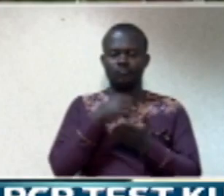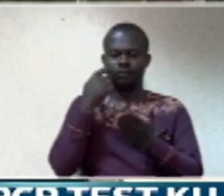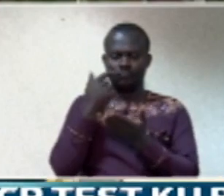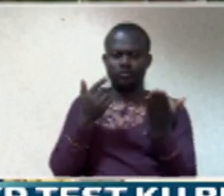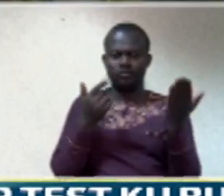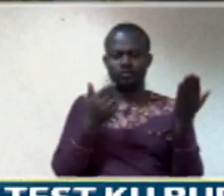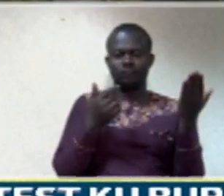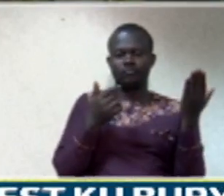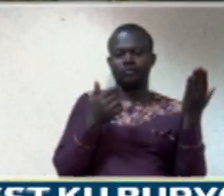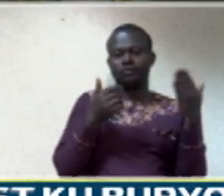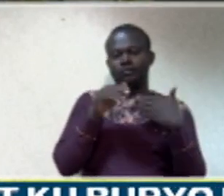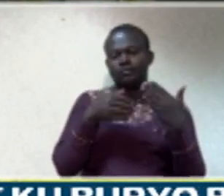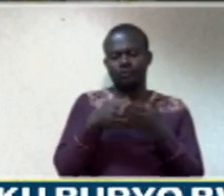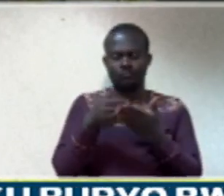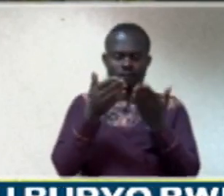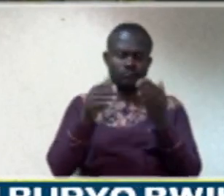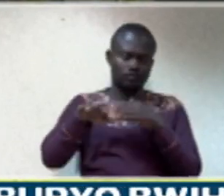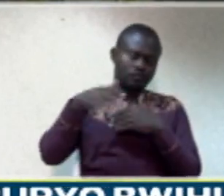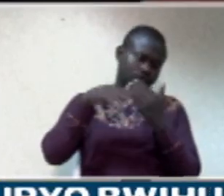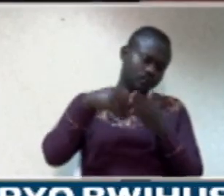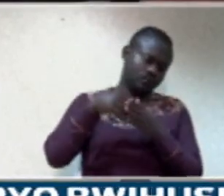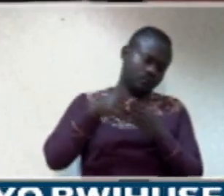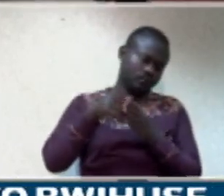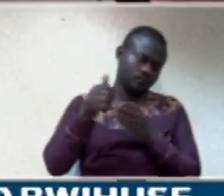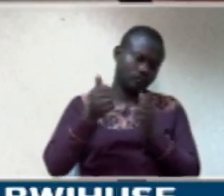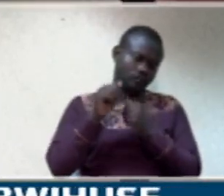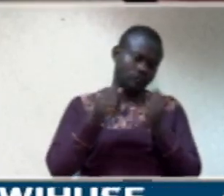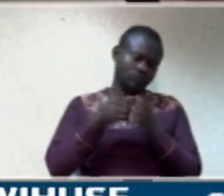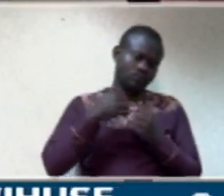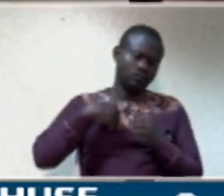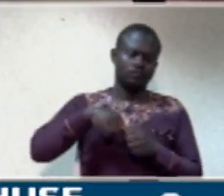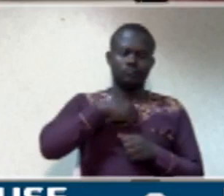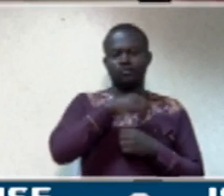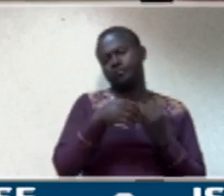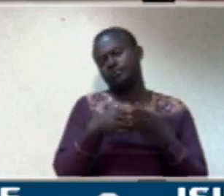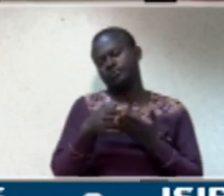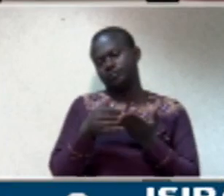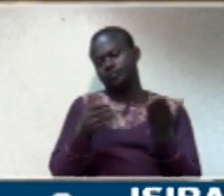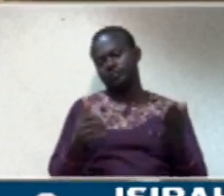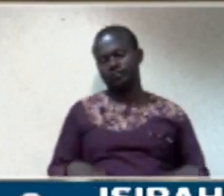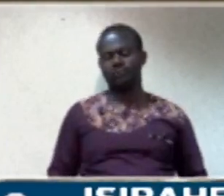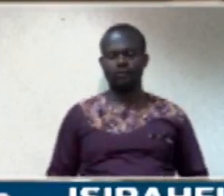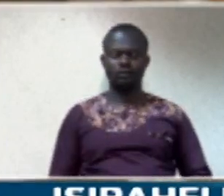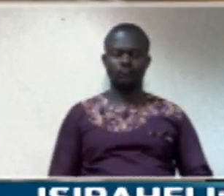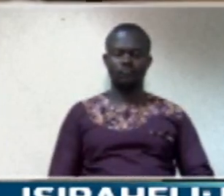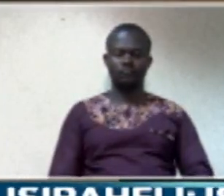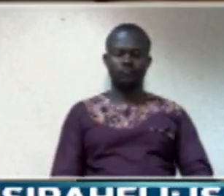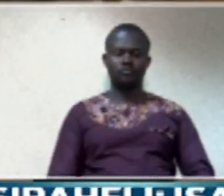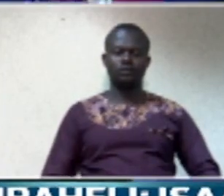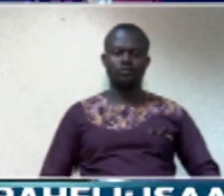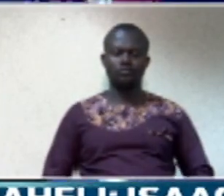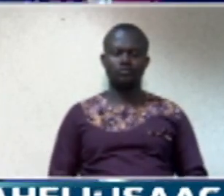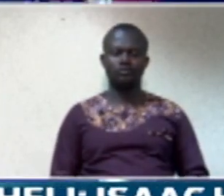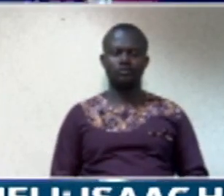zirenga 20 ndetse aka gace gakurura abaturutse hirya no hino ha mu Rwanda no mu mahanga. Fiston Felix Abineza i